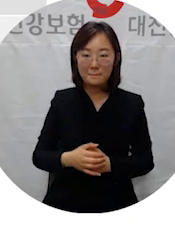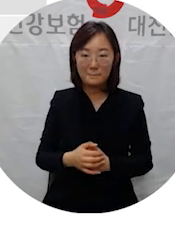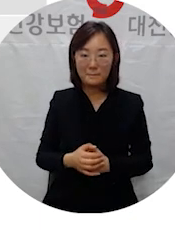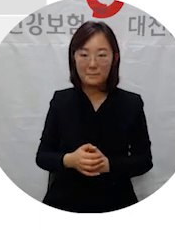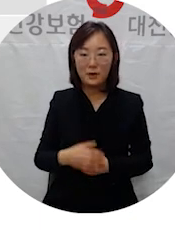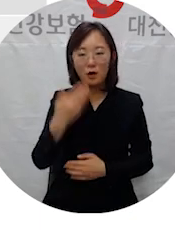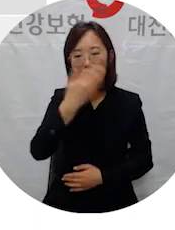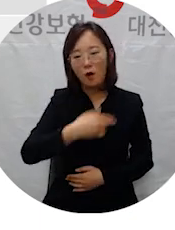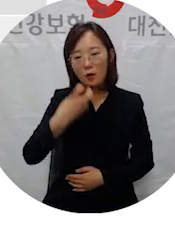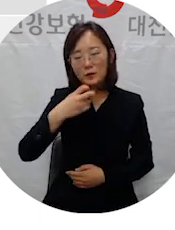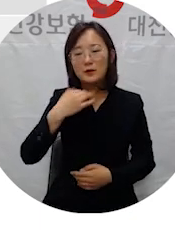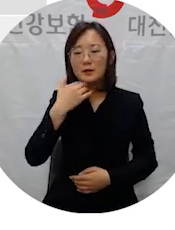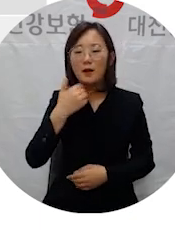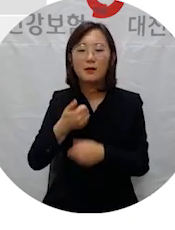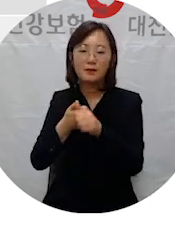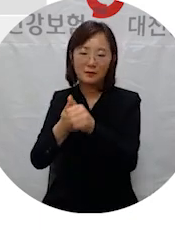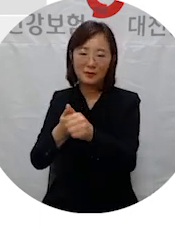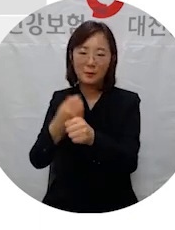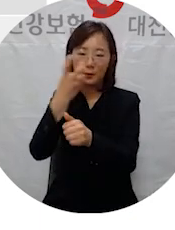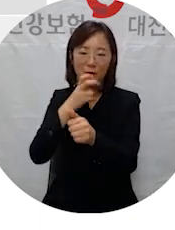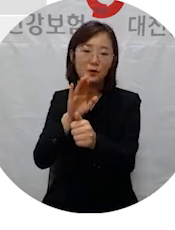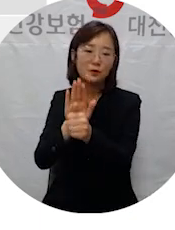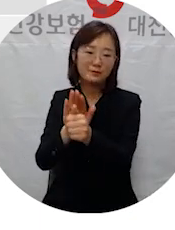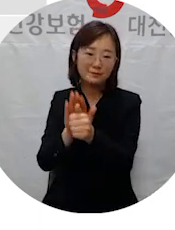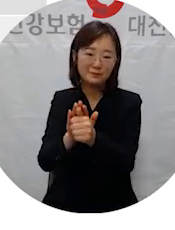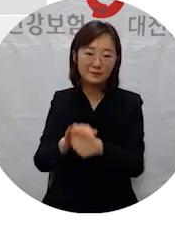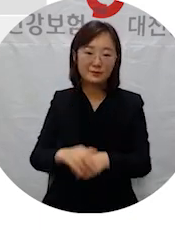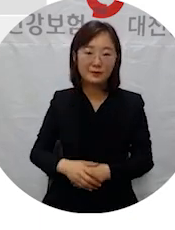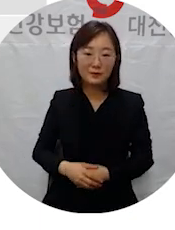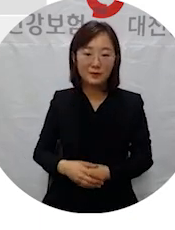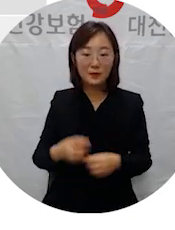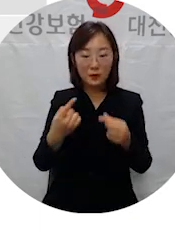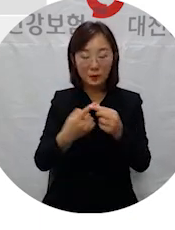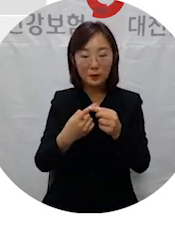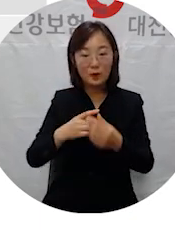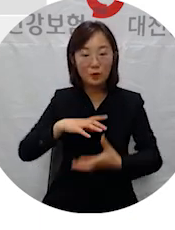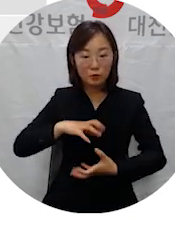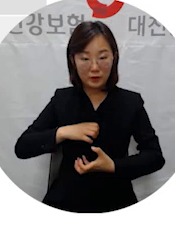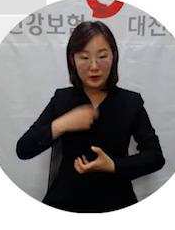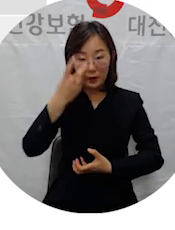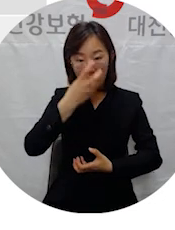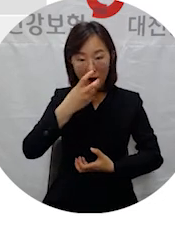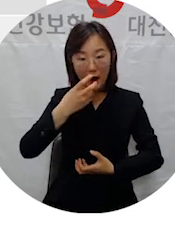유방암, 자궁경부암 검진을 일정한 나이가 되면 추가로 하고 있습니다.